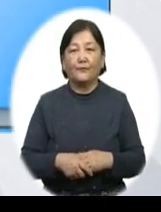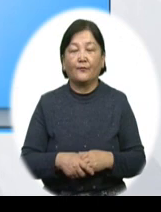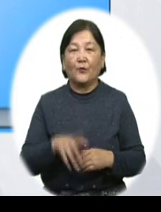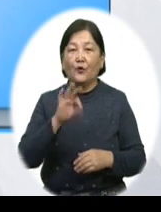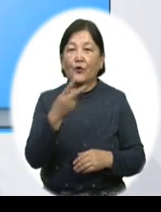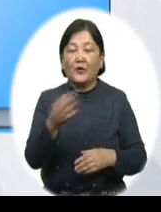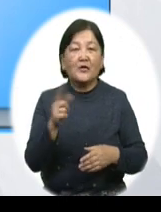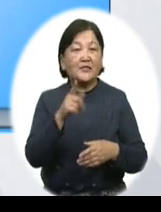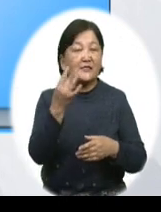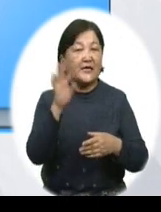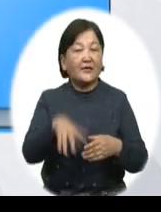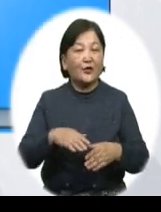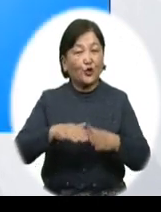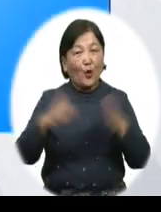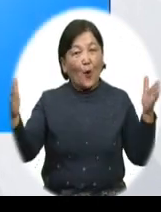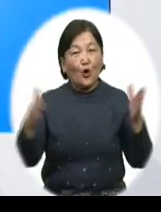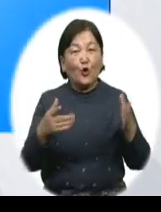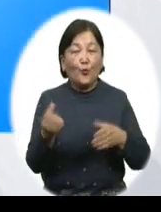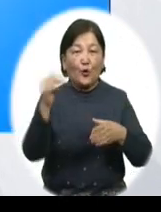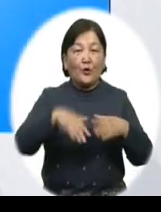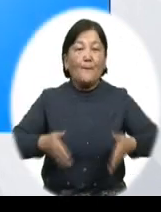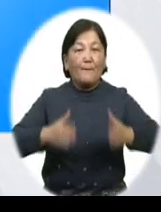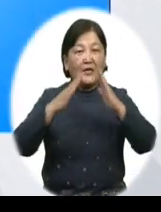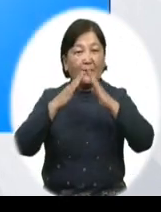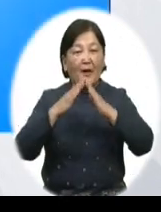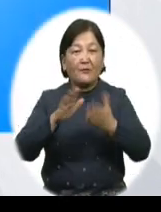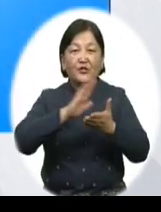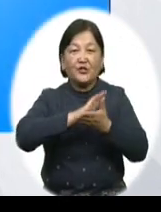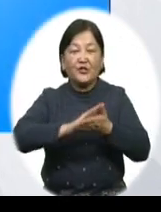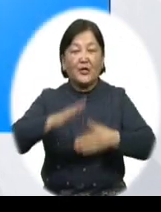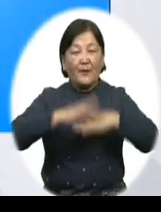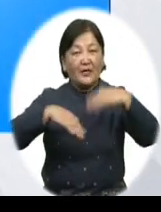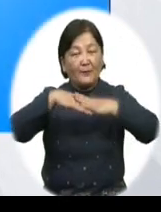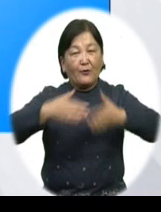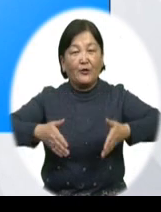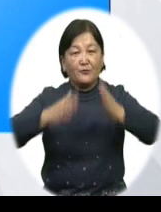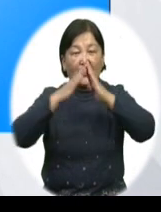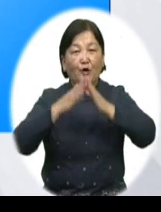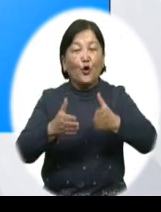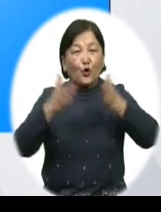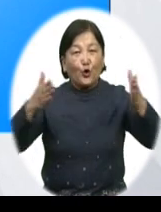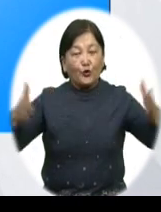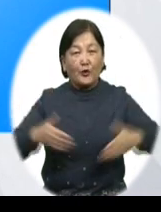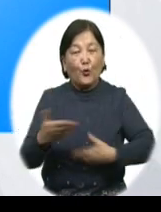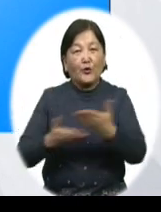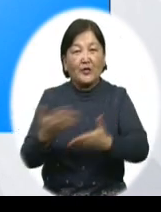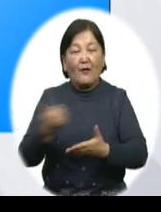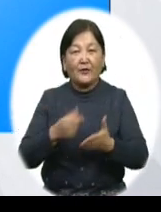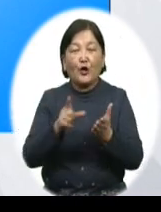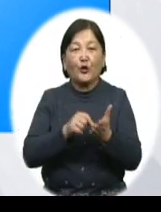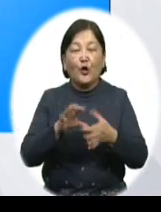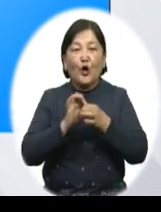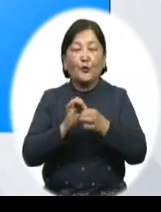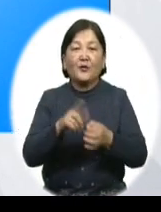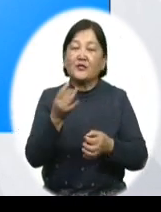Хөрөнгийн зардал томоохон хөрөнгө оруулалтууд, барилга байгууламж, шинээр барилга байгууламж барих, өргөтгөл хийх болон худалдан авахтай холбоотой